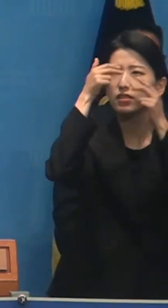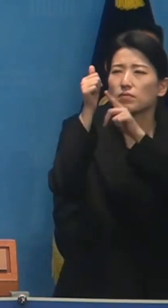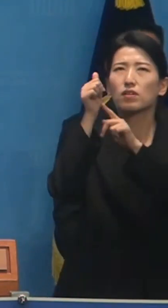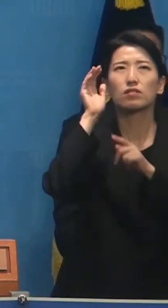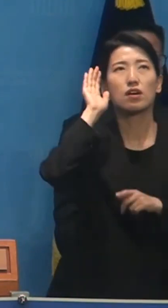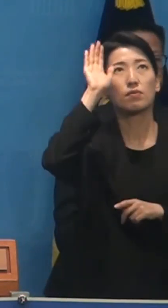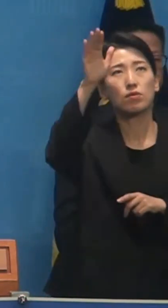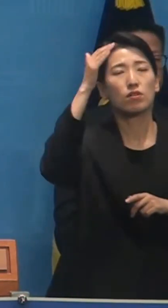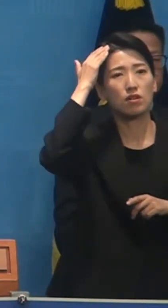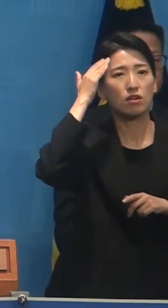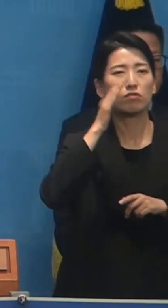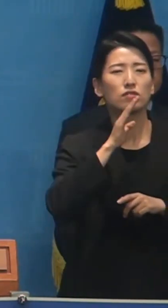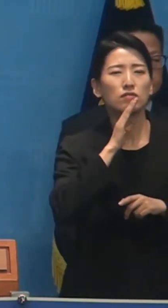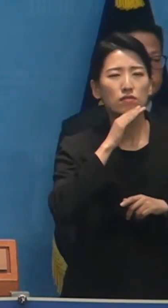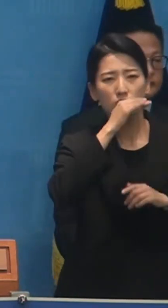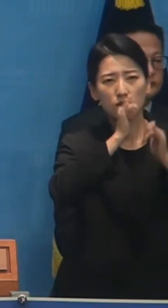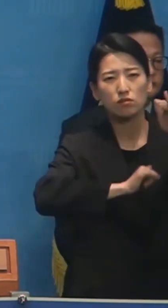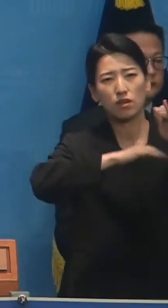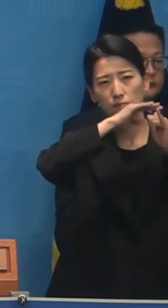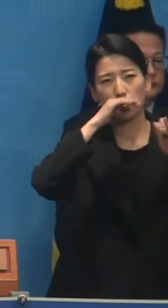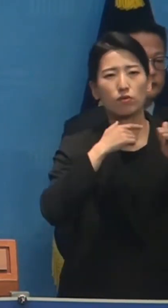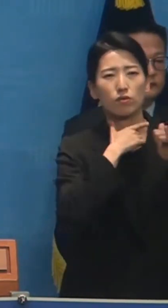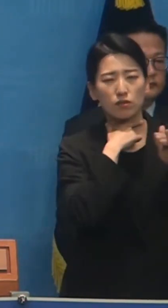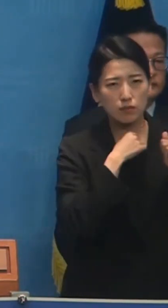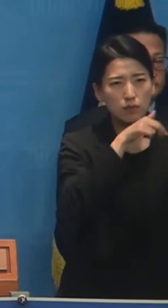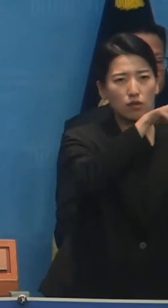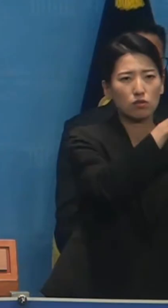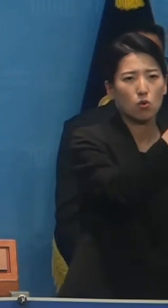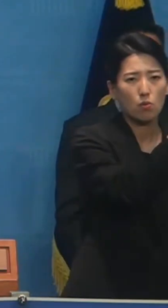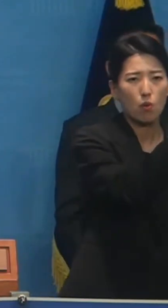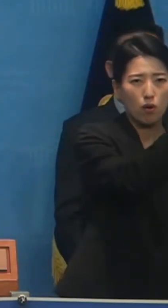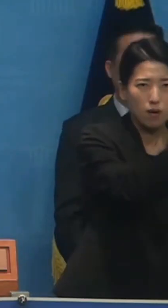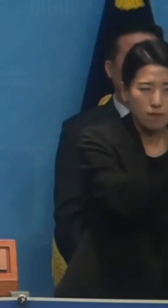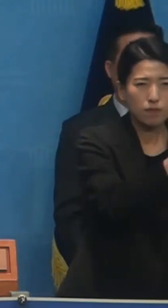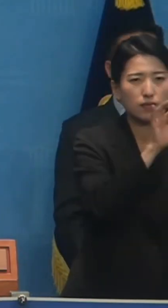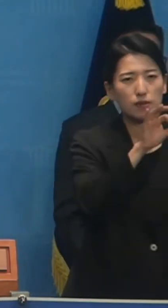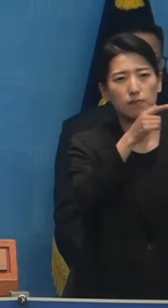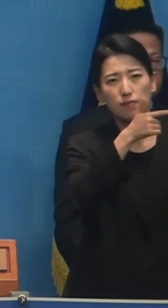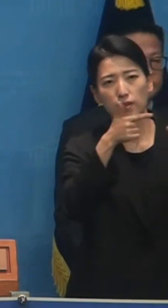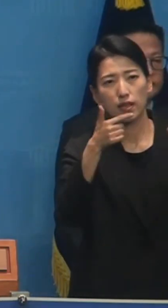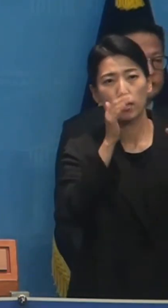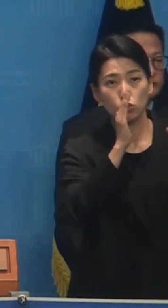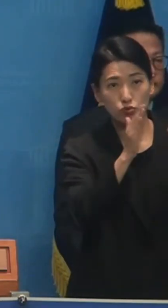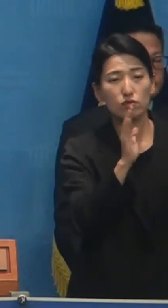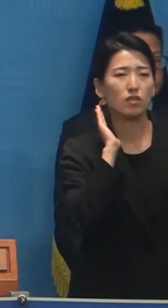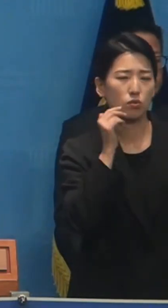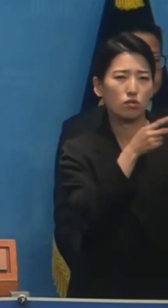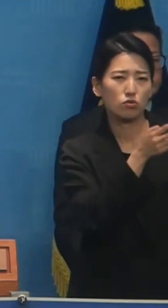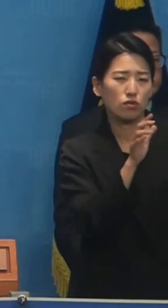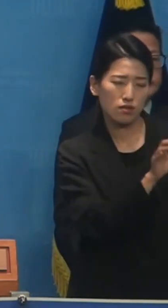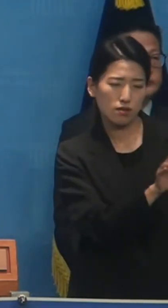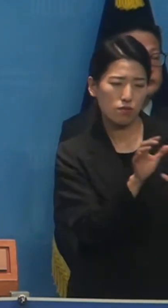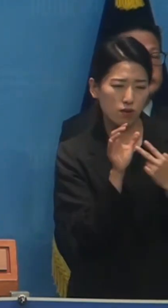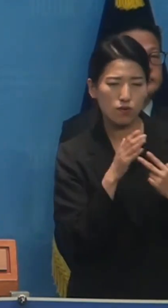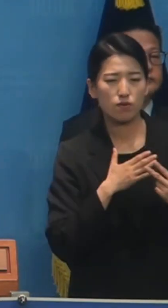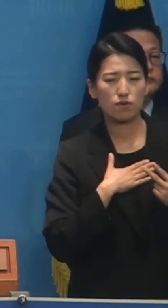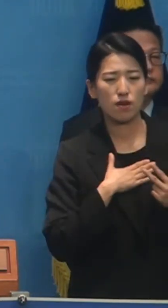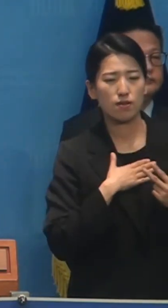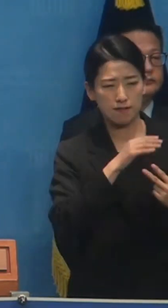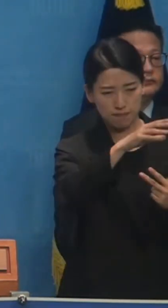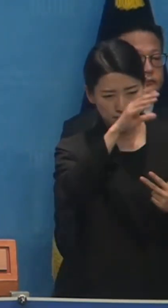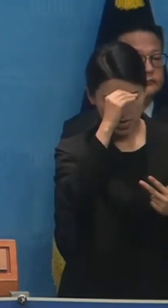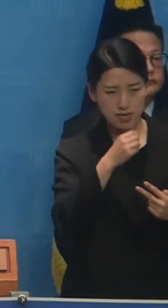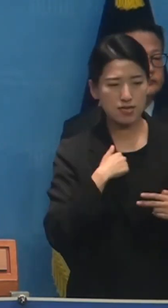축산 조봉환 선생님을 언급한 것은 매우 뜻깊은 일이다 생각을 합니다. 앞으로 새로운